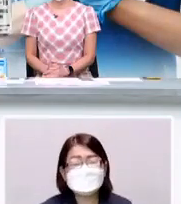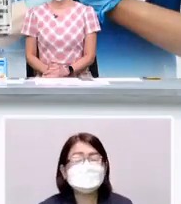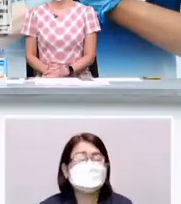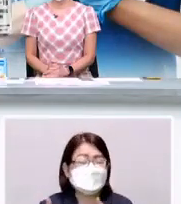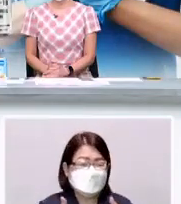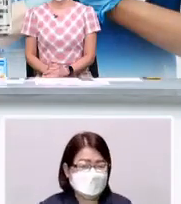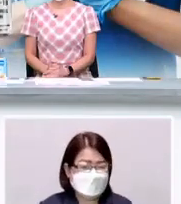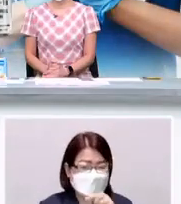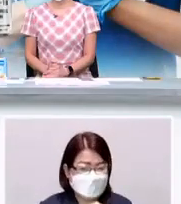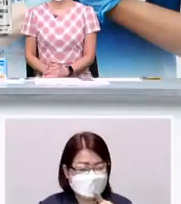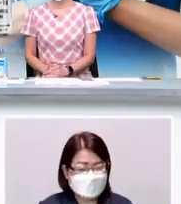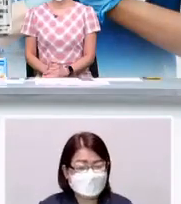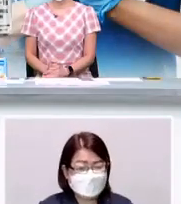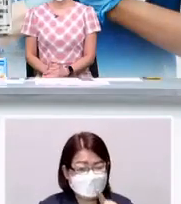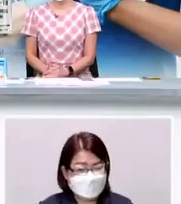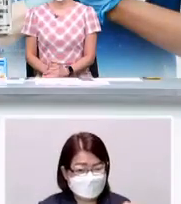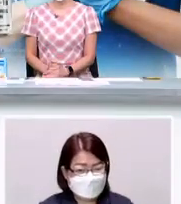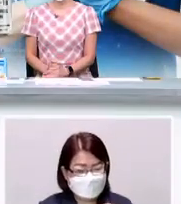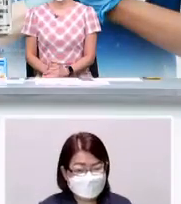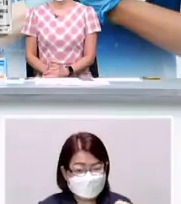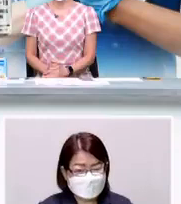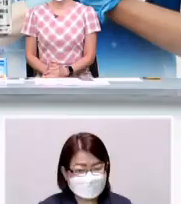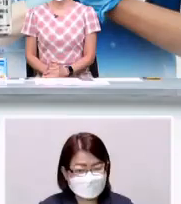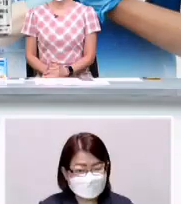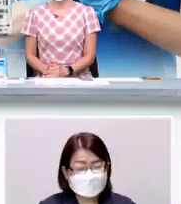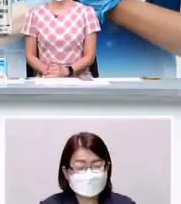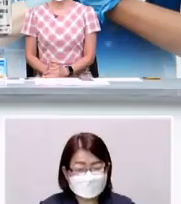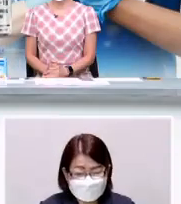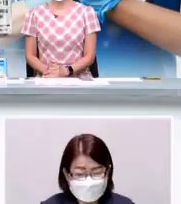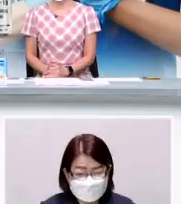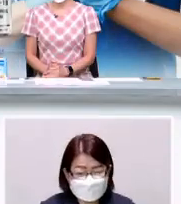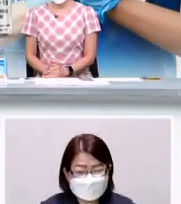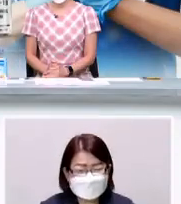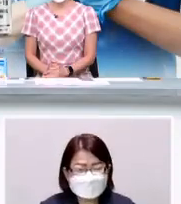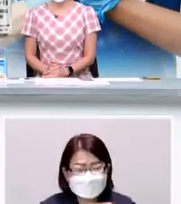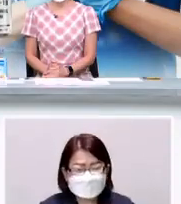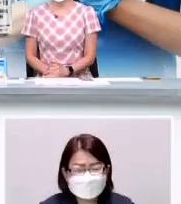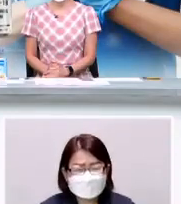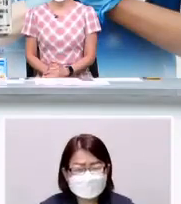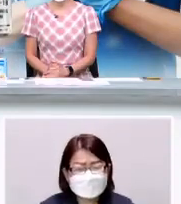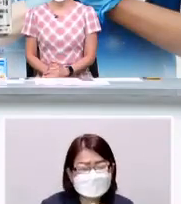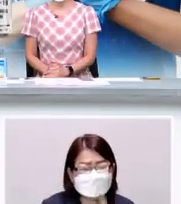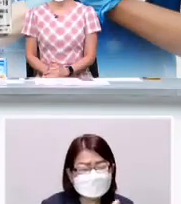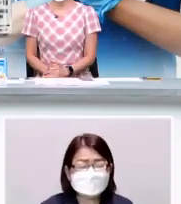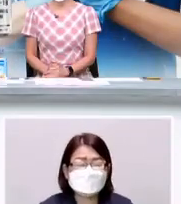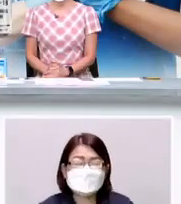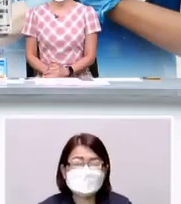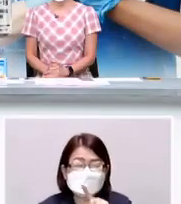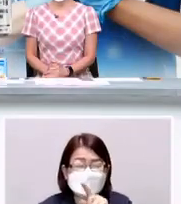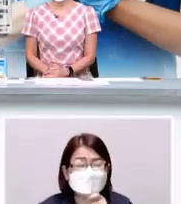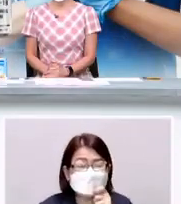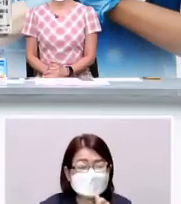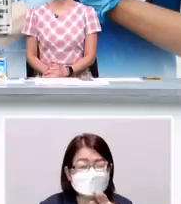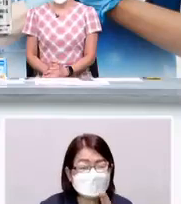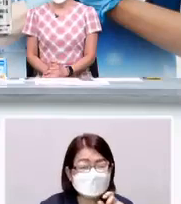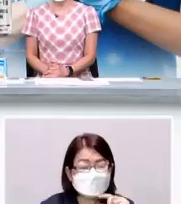อเมรกา สหรชนาตัและออสเบลีาไปลงนามข้อตกลที่ชื่อวา AUKUS นะคะซึ่งมส่งผงกระทให้กับฝรั่งเศษด้วยที่ไมไดอยู่ใ